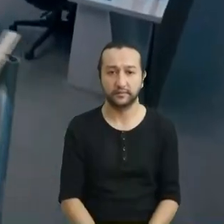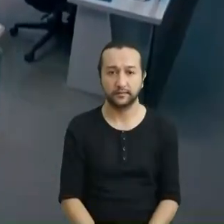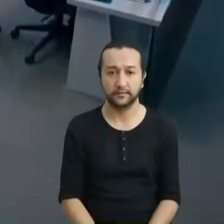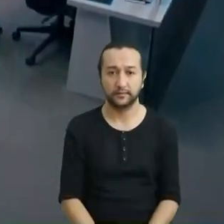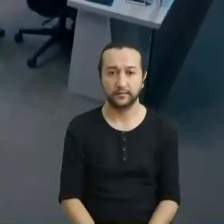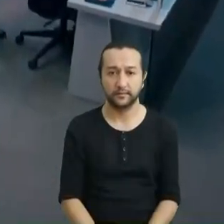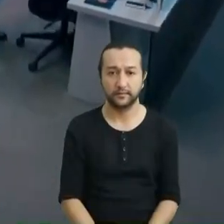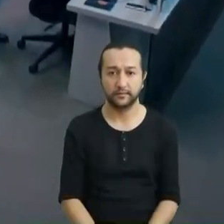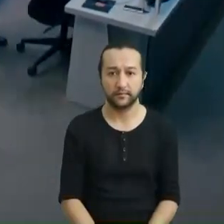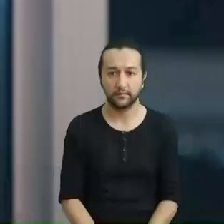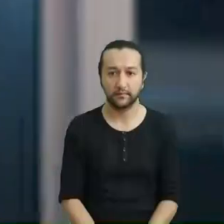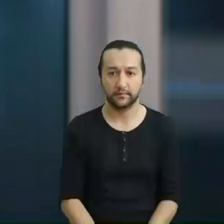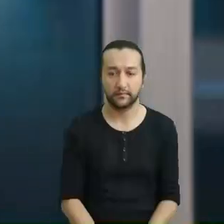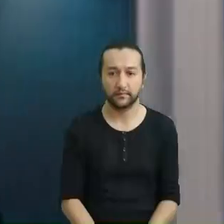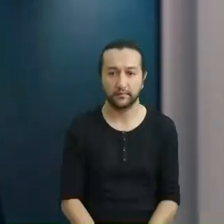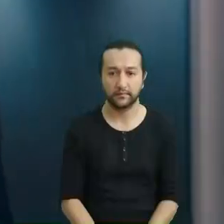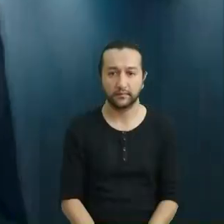iyice gerginleşti.